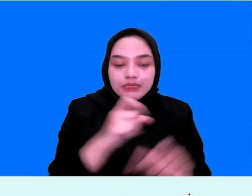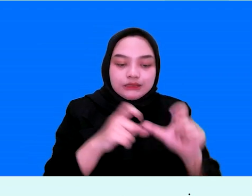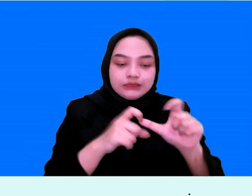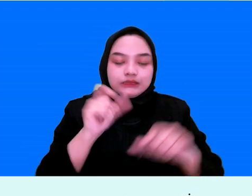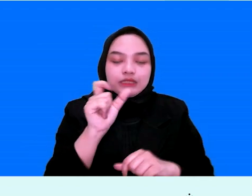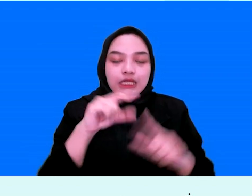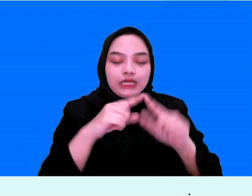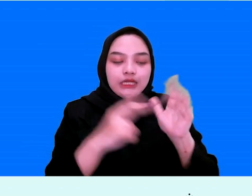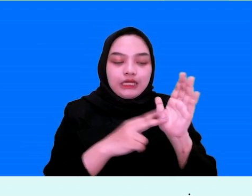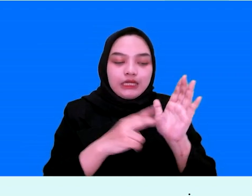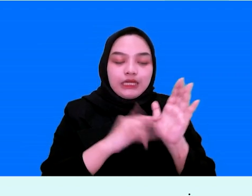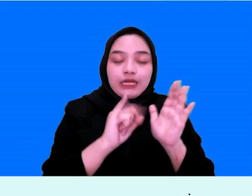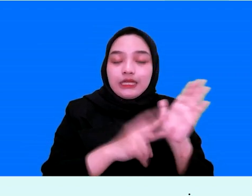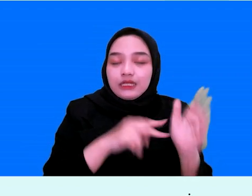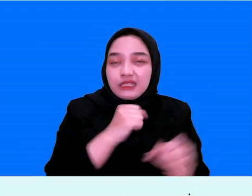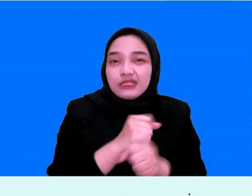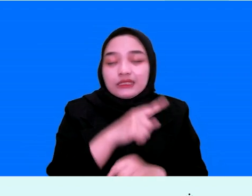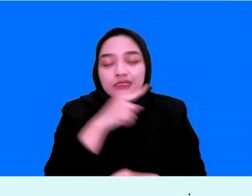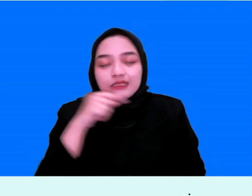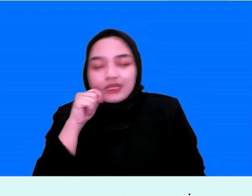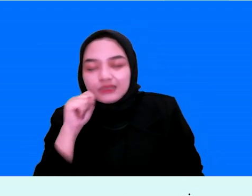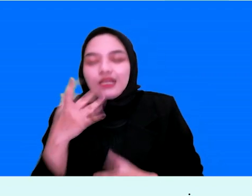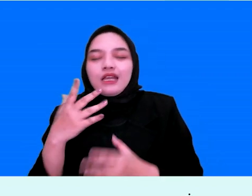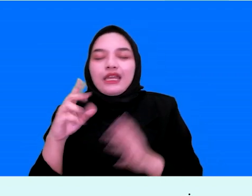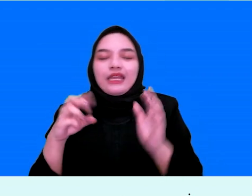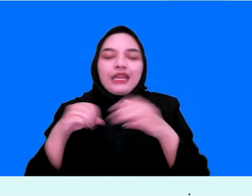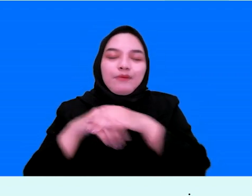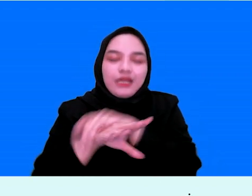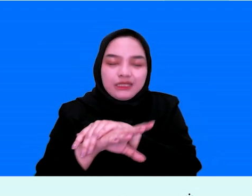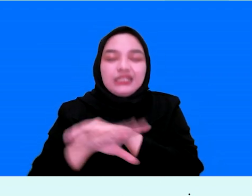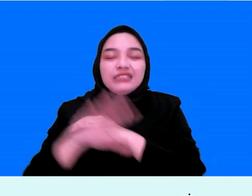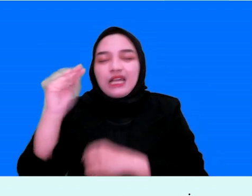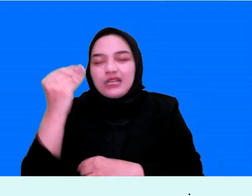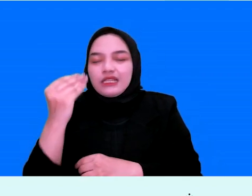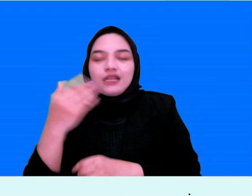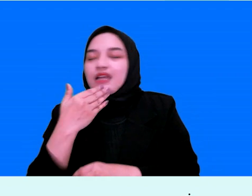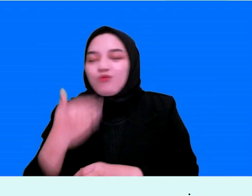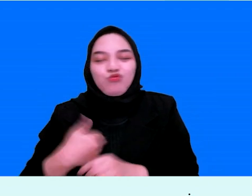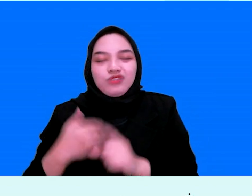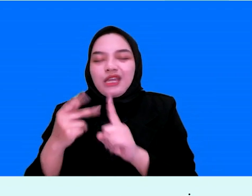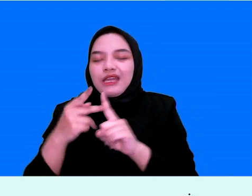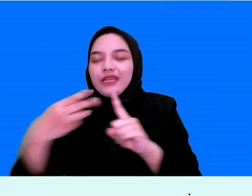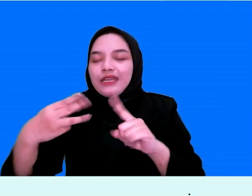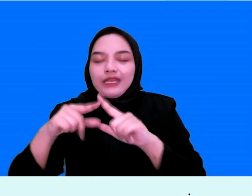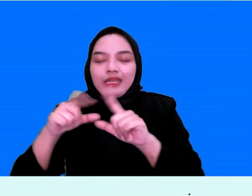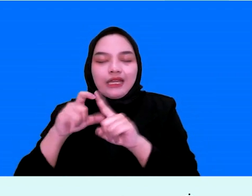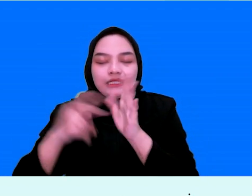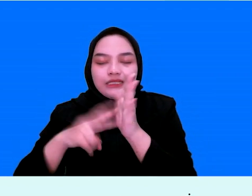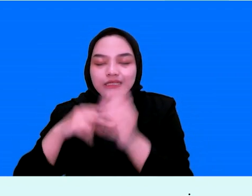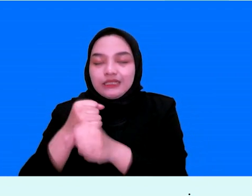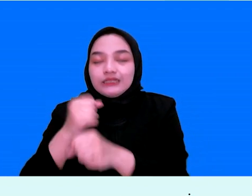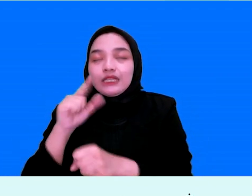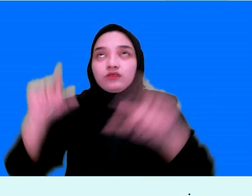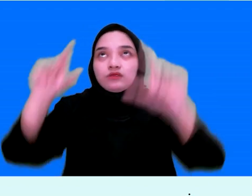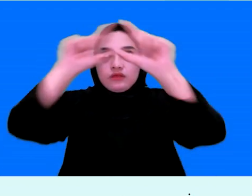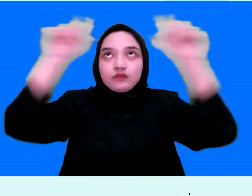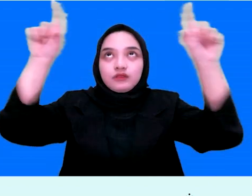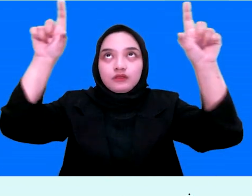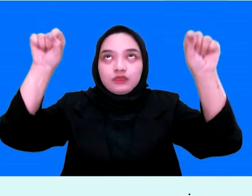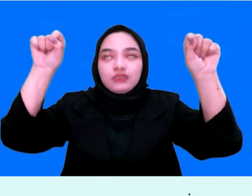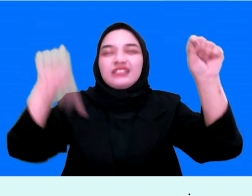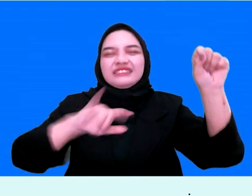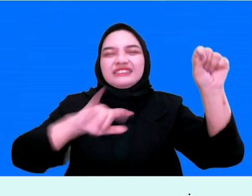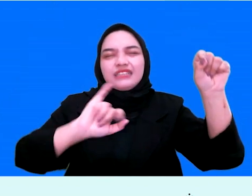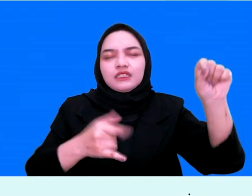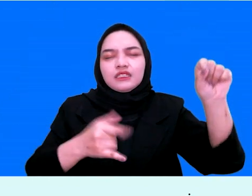Wave, ditemukan bahwa website MRT Jakarta ini tidak memiliki heading satu. Ini dapat menyebabkan user tidak memahami konten